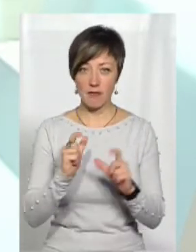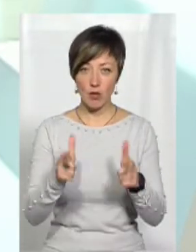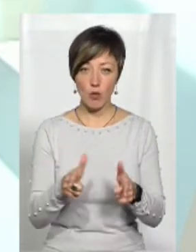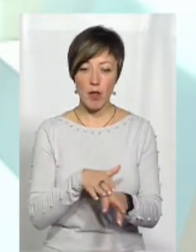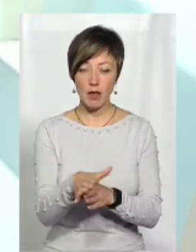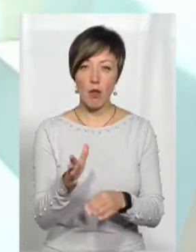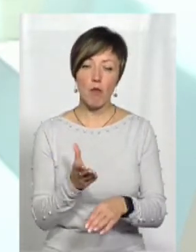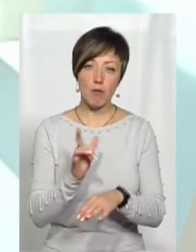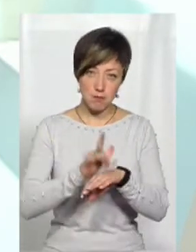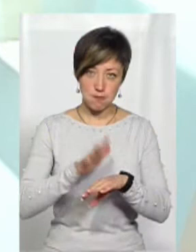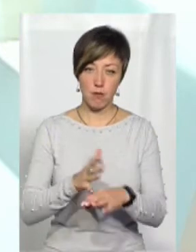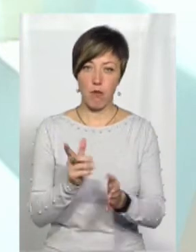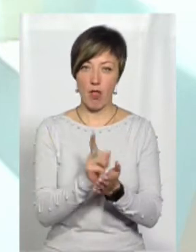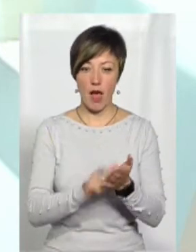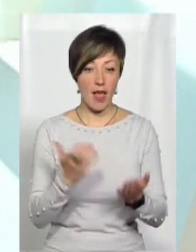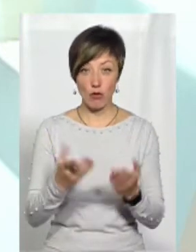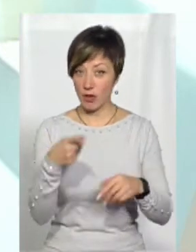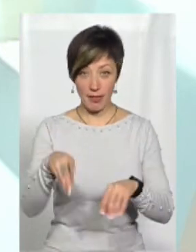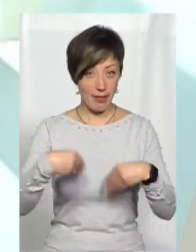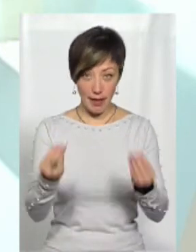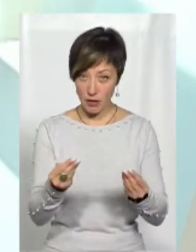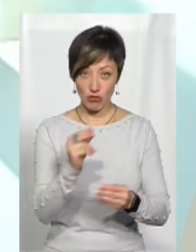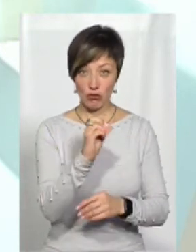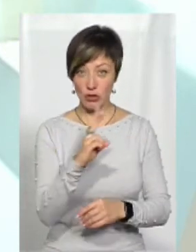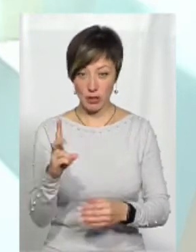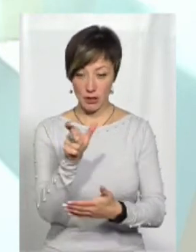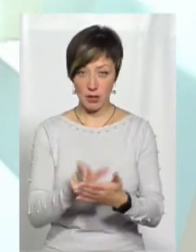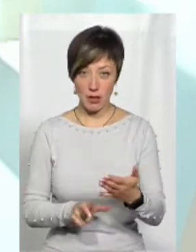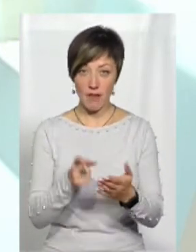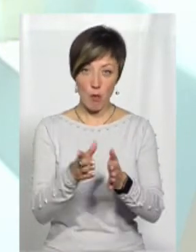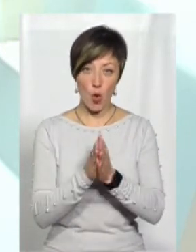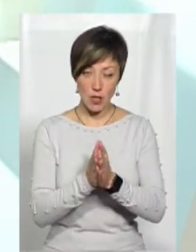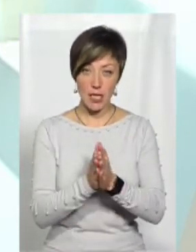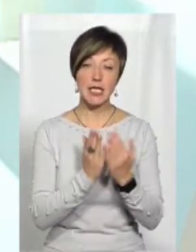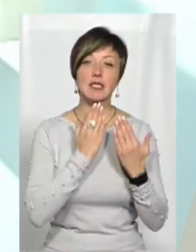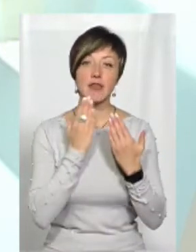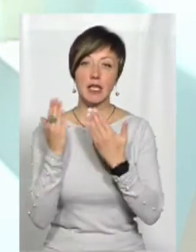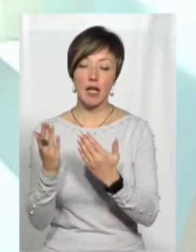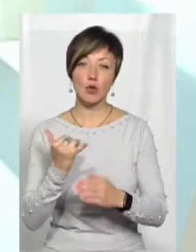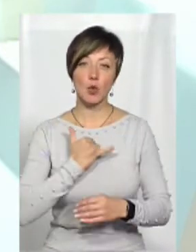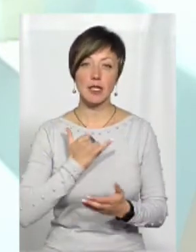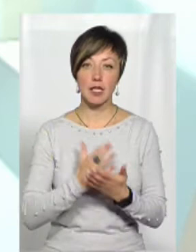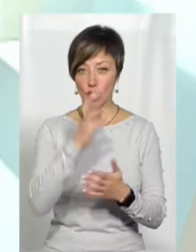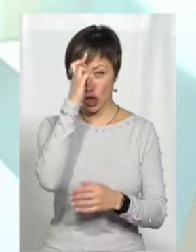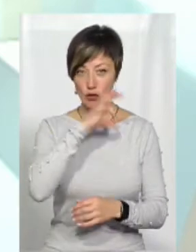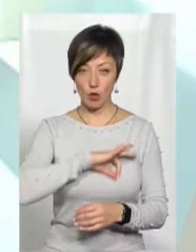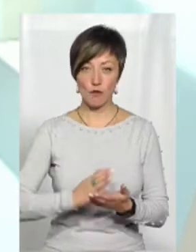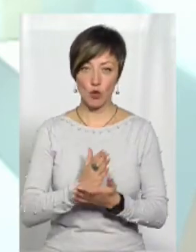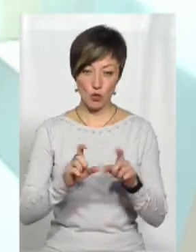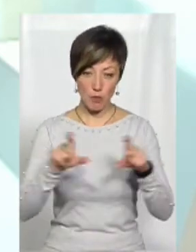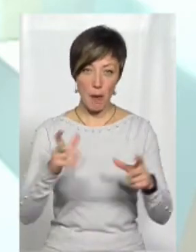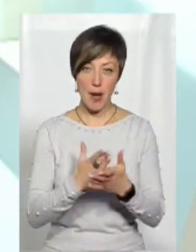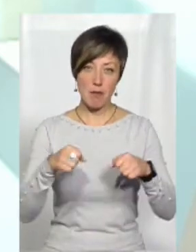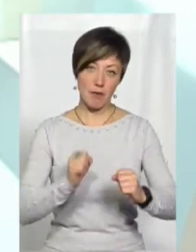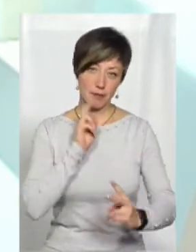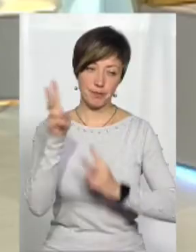платили повні податки. Якщо вони вам не видають товарний чек, ви його просили, звертайтесь, у нас є Держспоживслужба, ви маєте